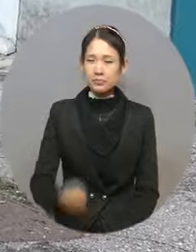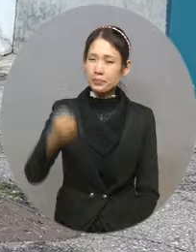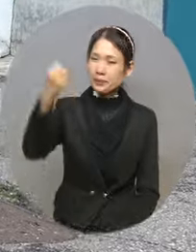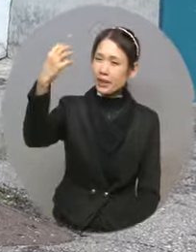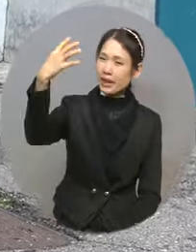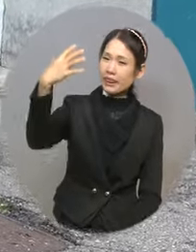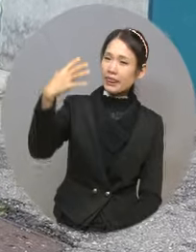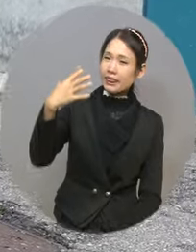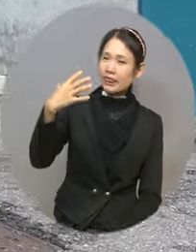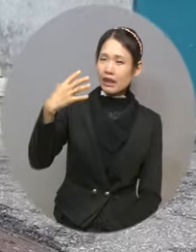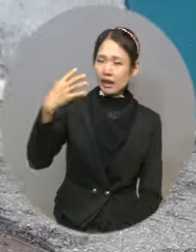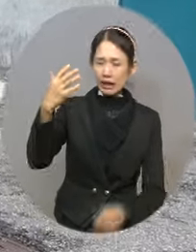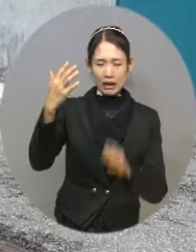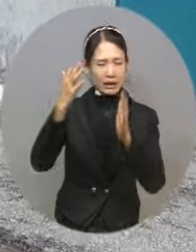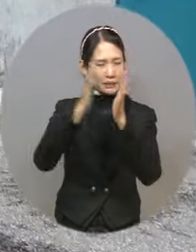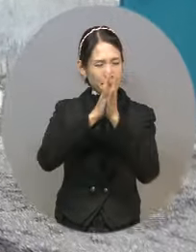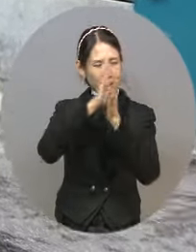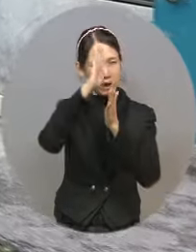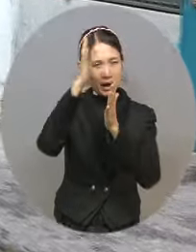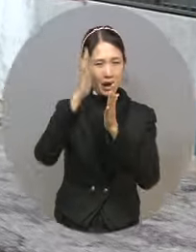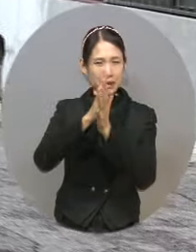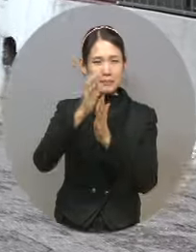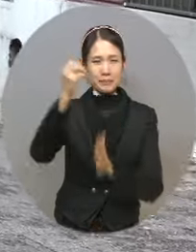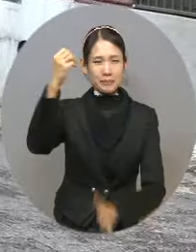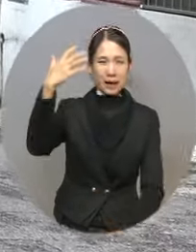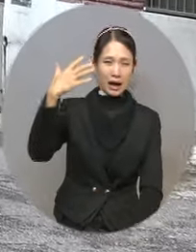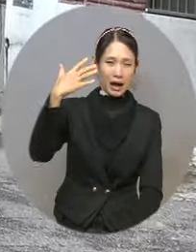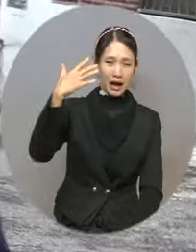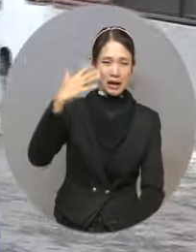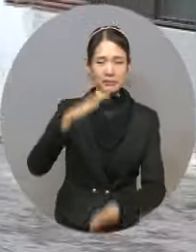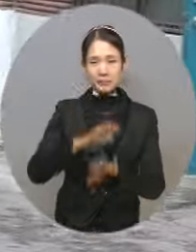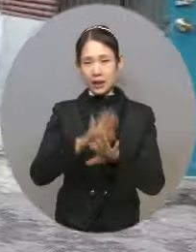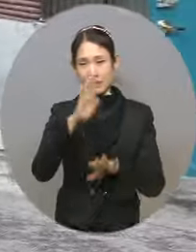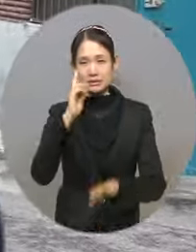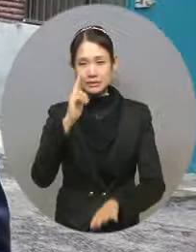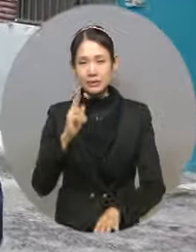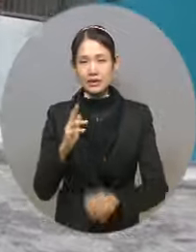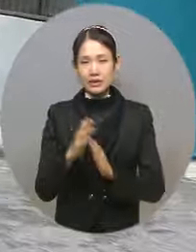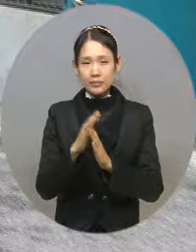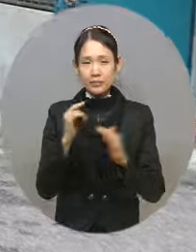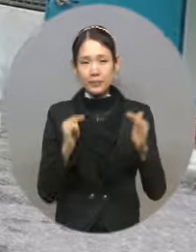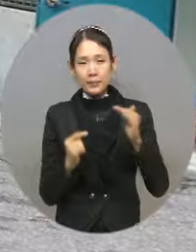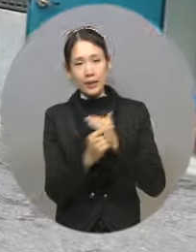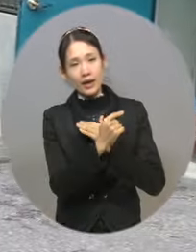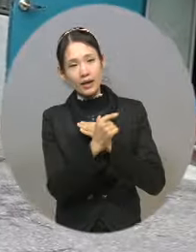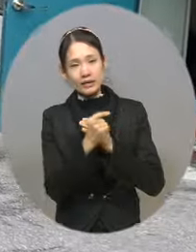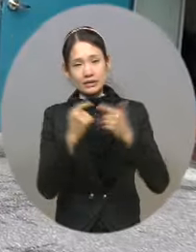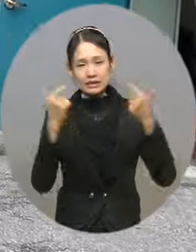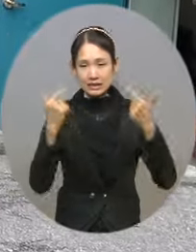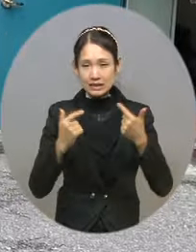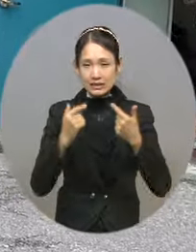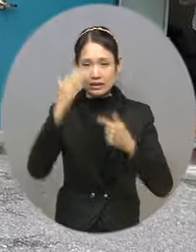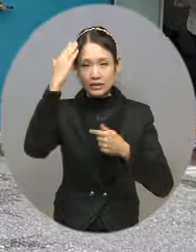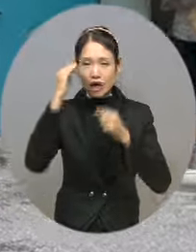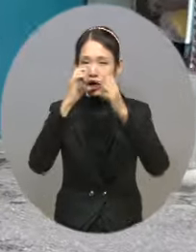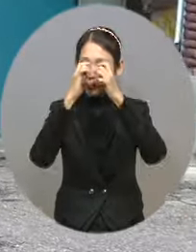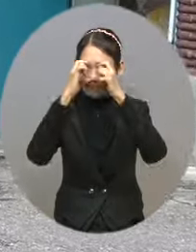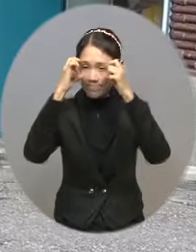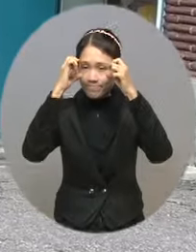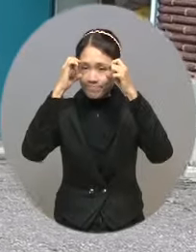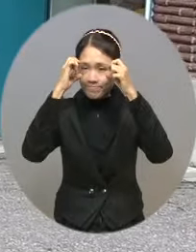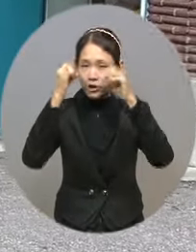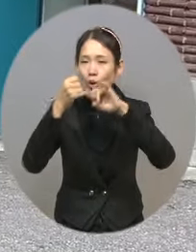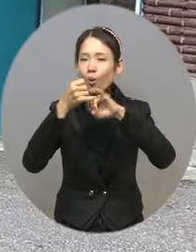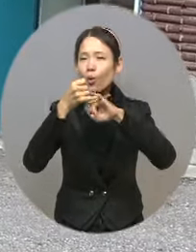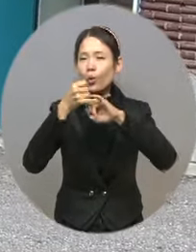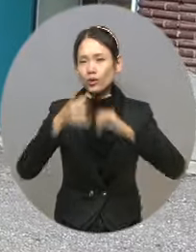빛의 눈부심이 심해서 밖에 나올 때는 이렇게 선글라스를 착용을 반드시 하지